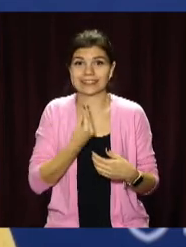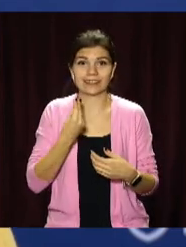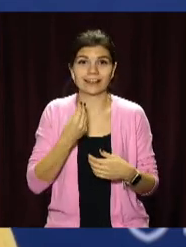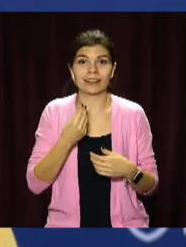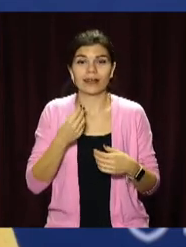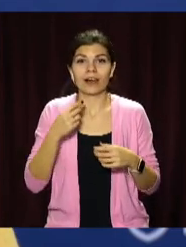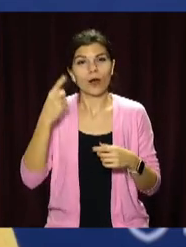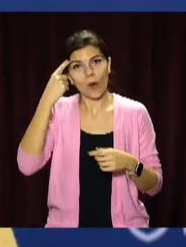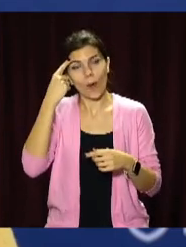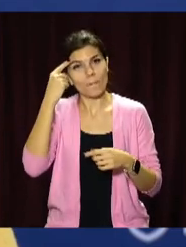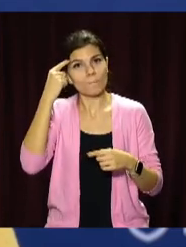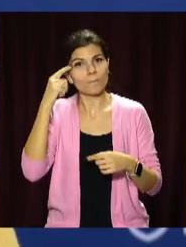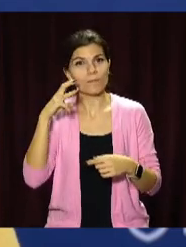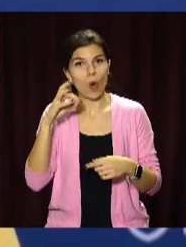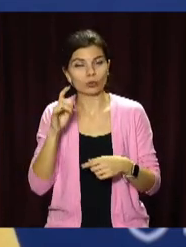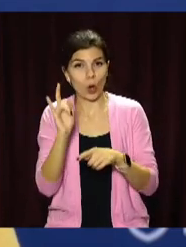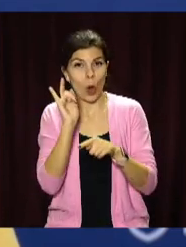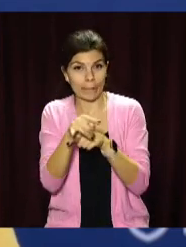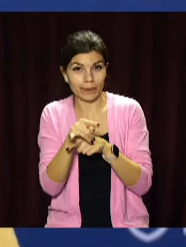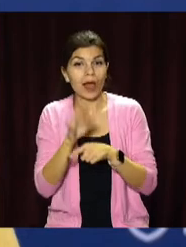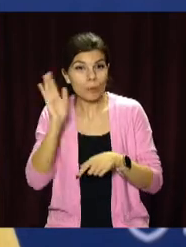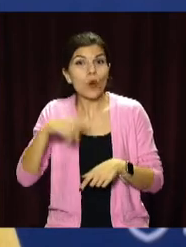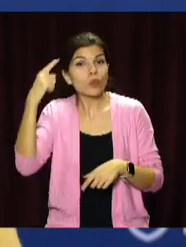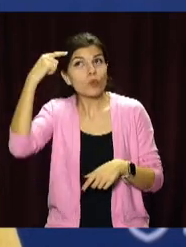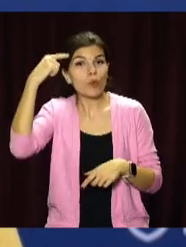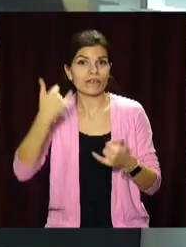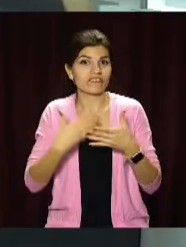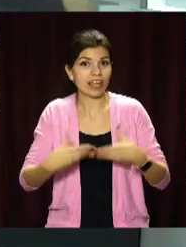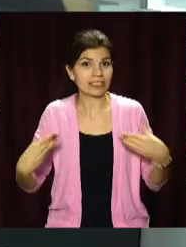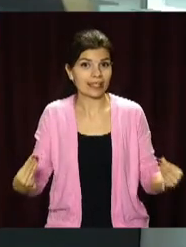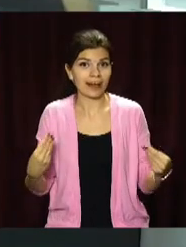обдурити мозок. Нехай він думає, що зараз на вулиці весна.